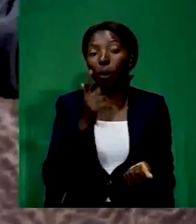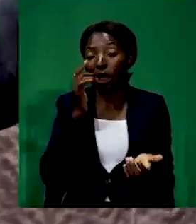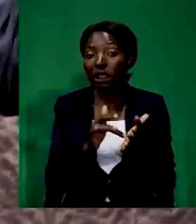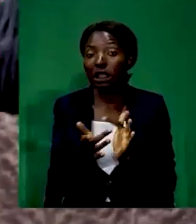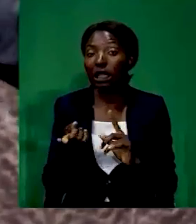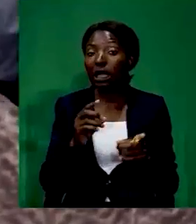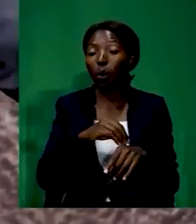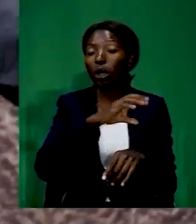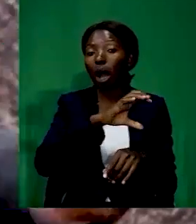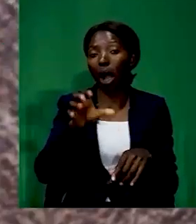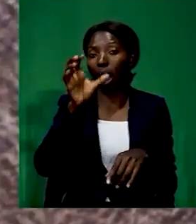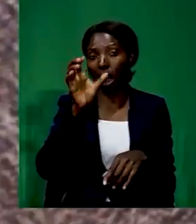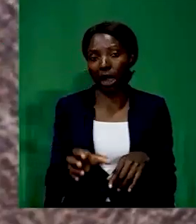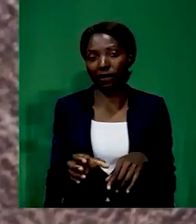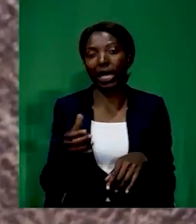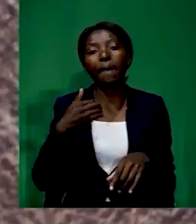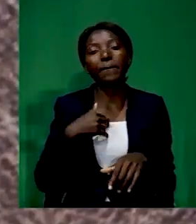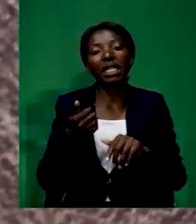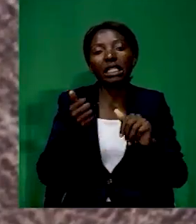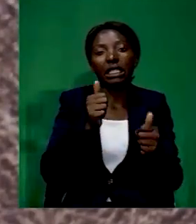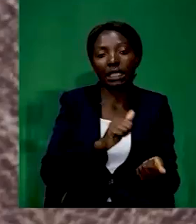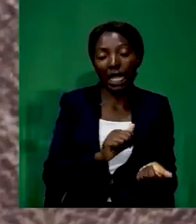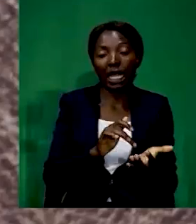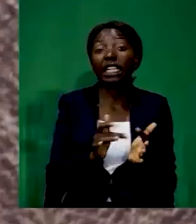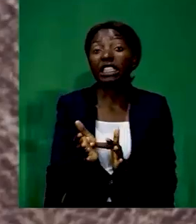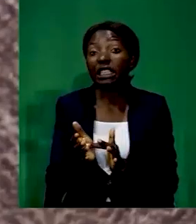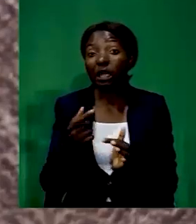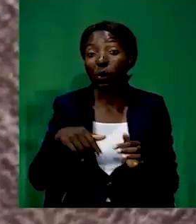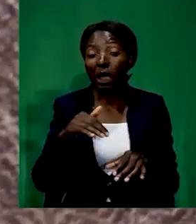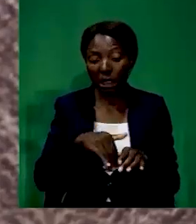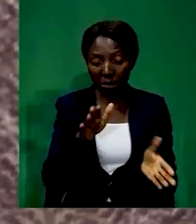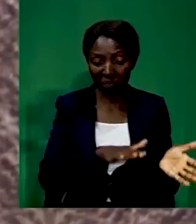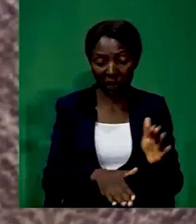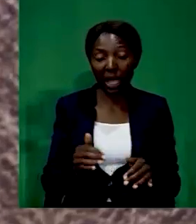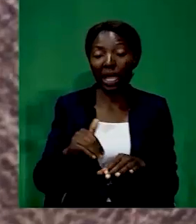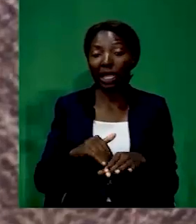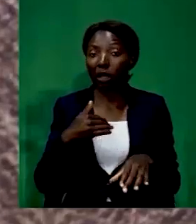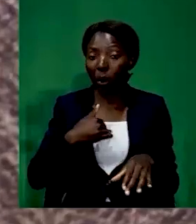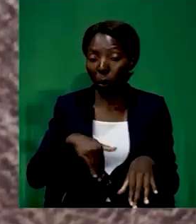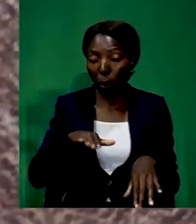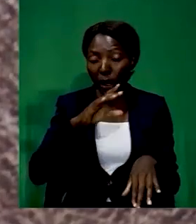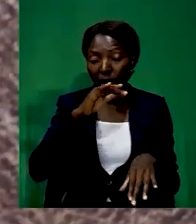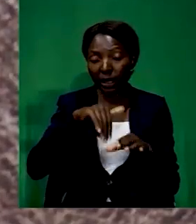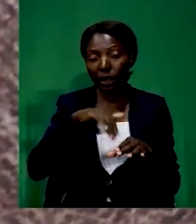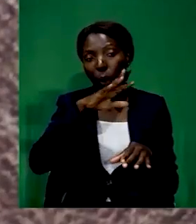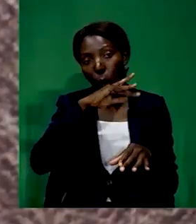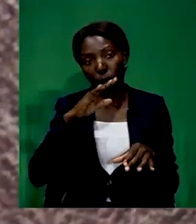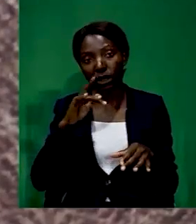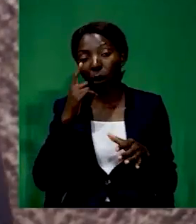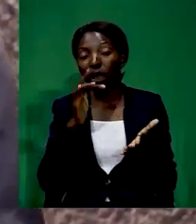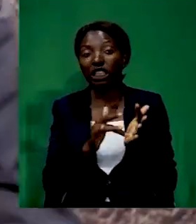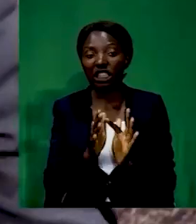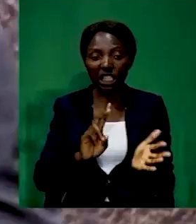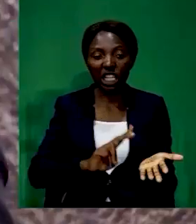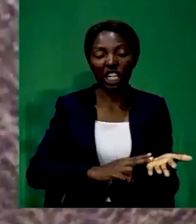paakafa pamuchinjikwa ini ndiri kufawo iye achipinda muguva ini ndiri kupinda muguva remvura Jesu